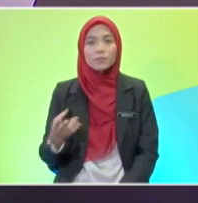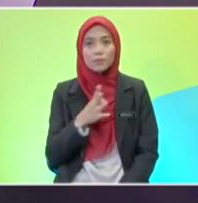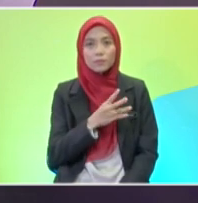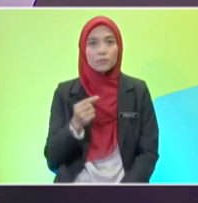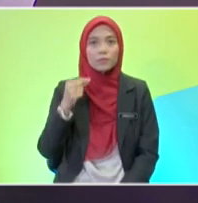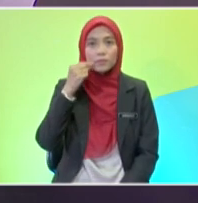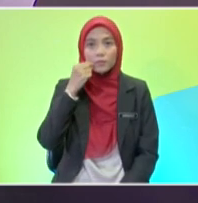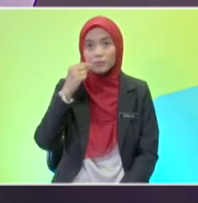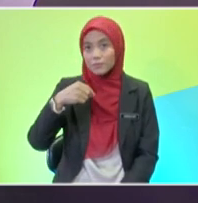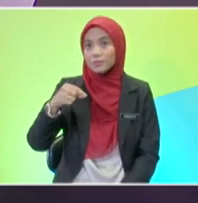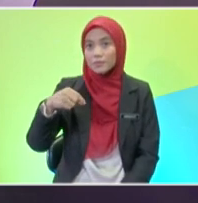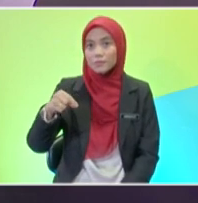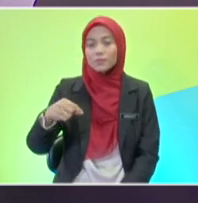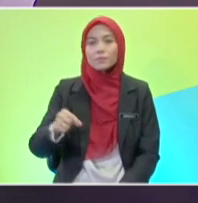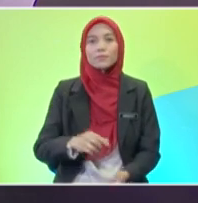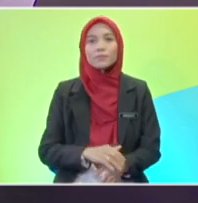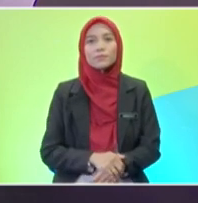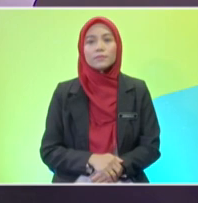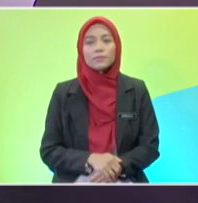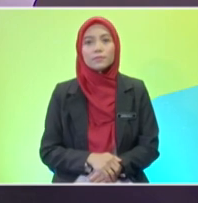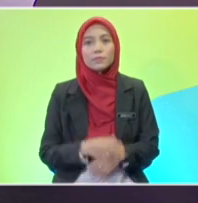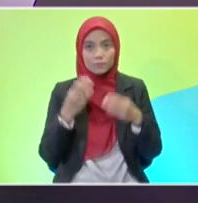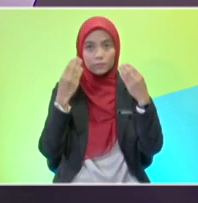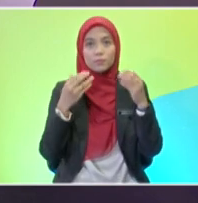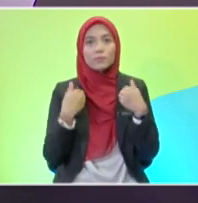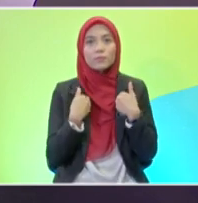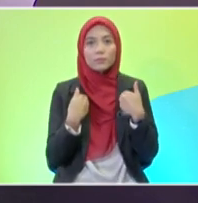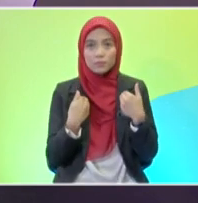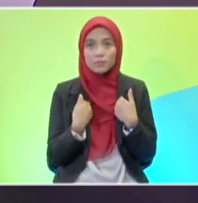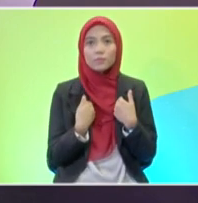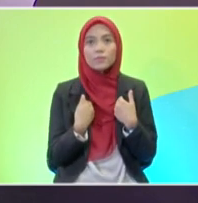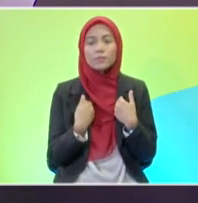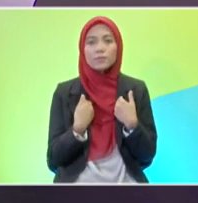dan juga pun ada juga